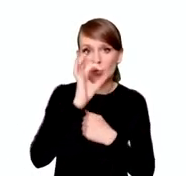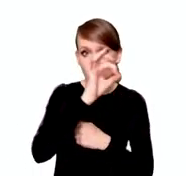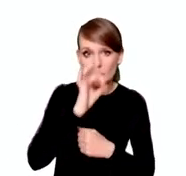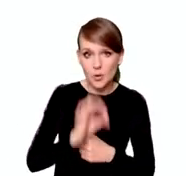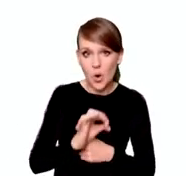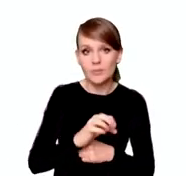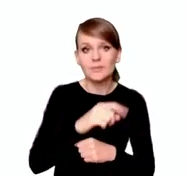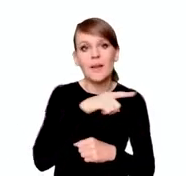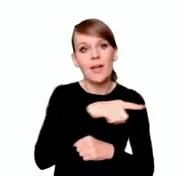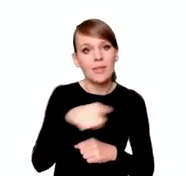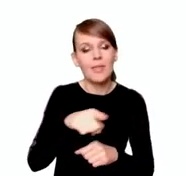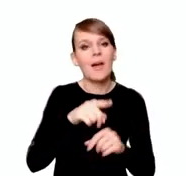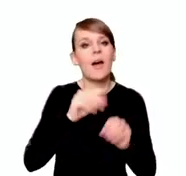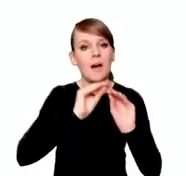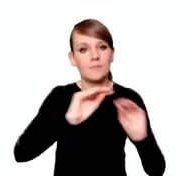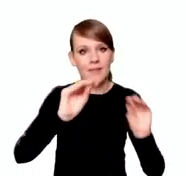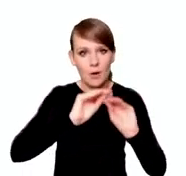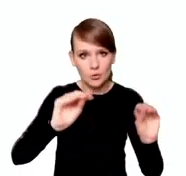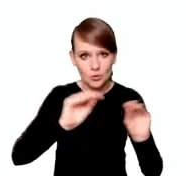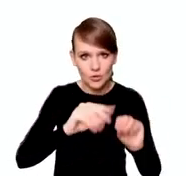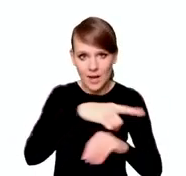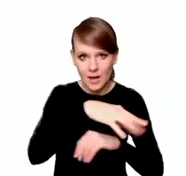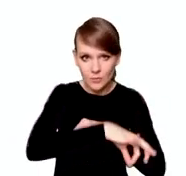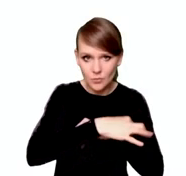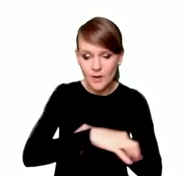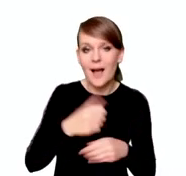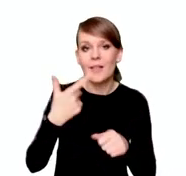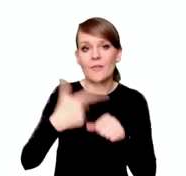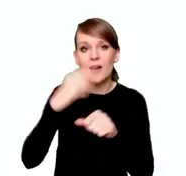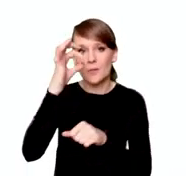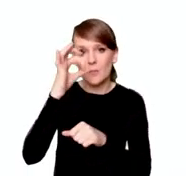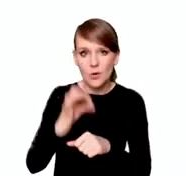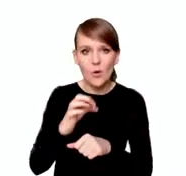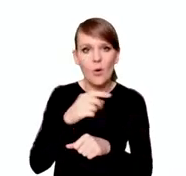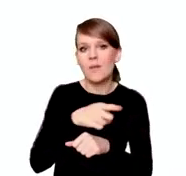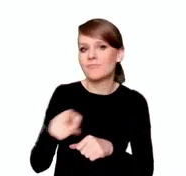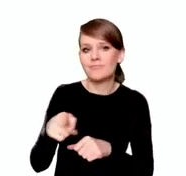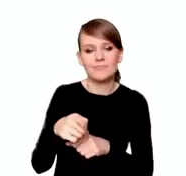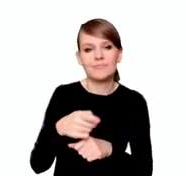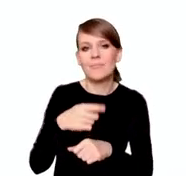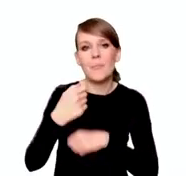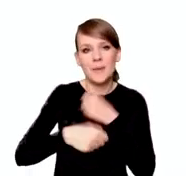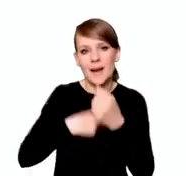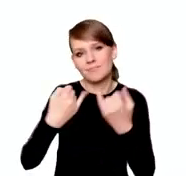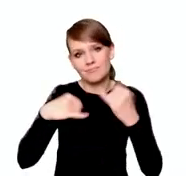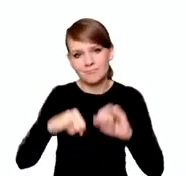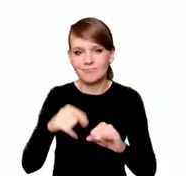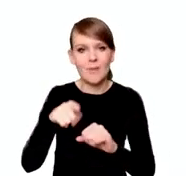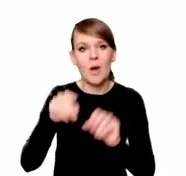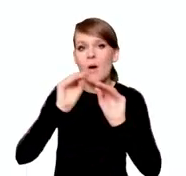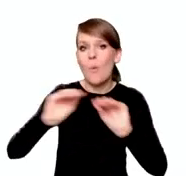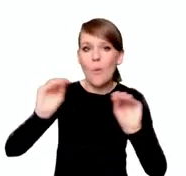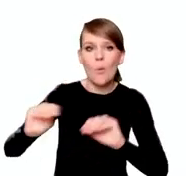nauczycieli akademickich i 20% to byli pracownicy niebędący nauczycielami akademickimi. Największą